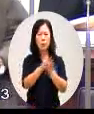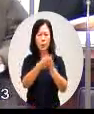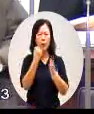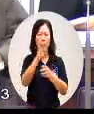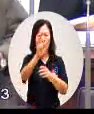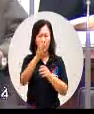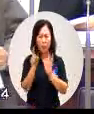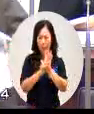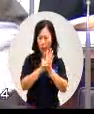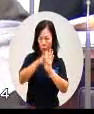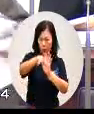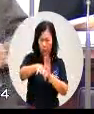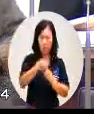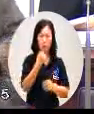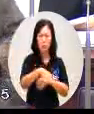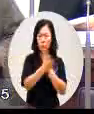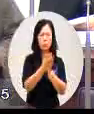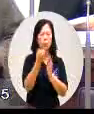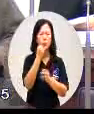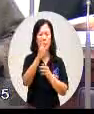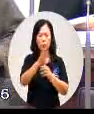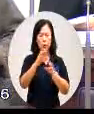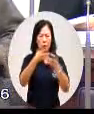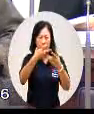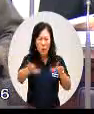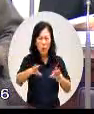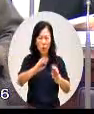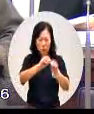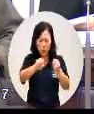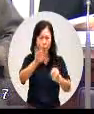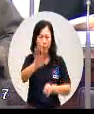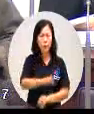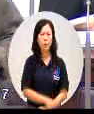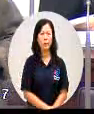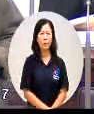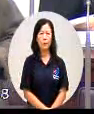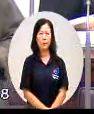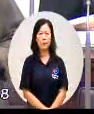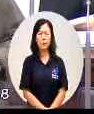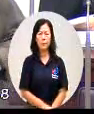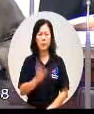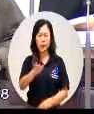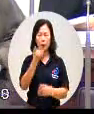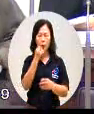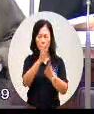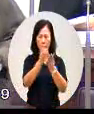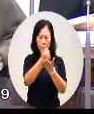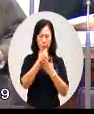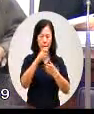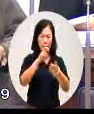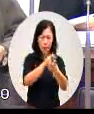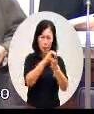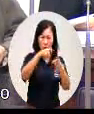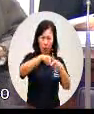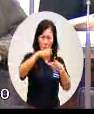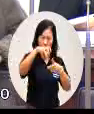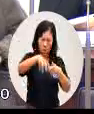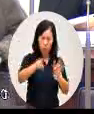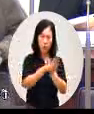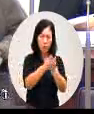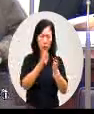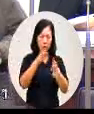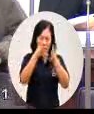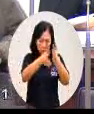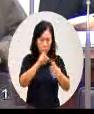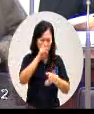演场所，现在都是一片水泥，啊，这个部分我会马上要求我们的养工处，针对旧的